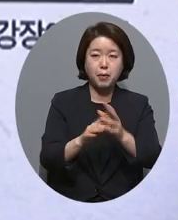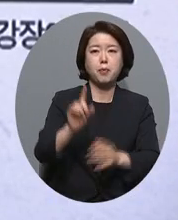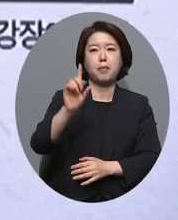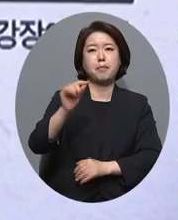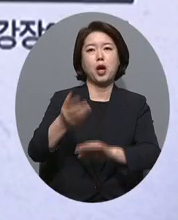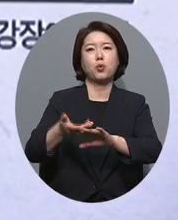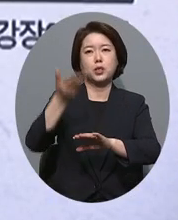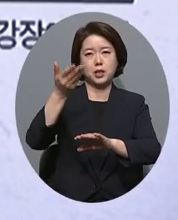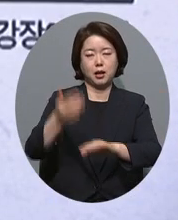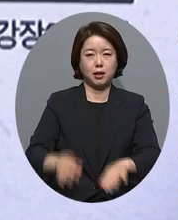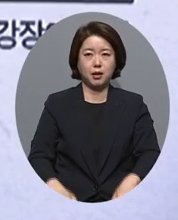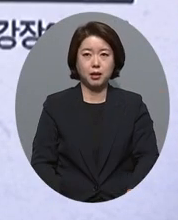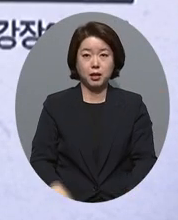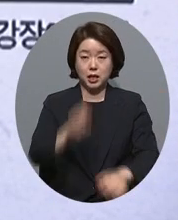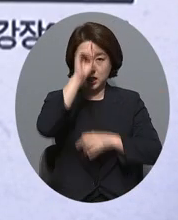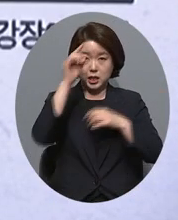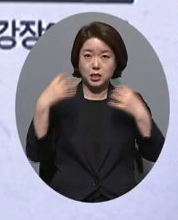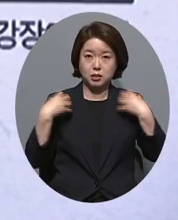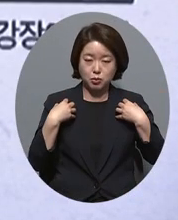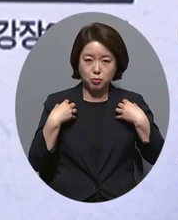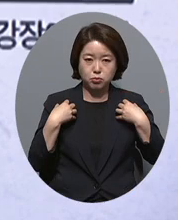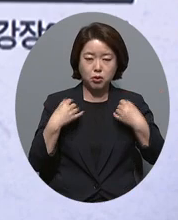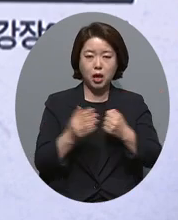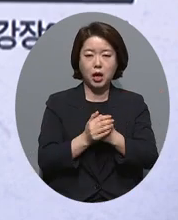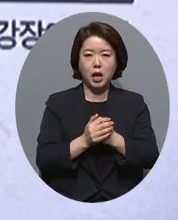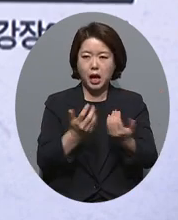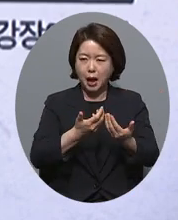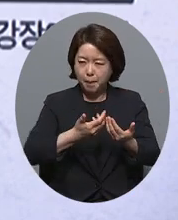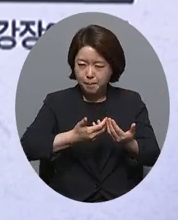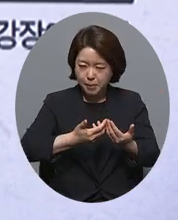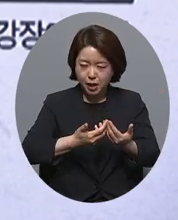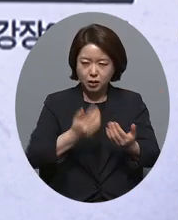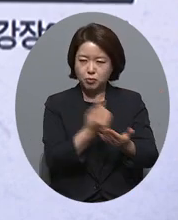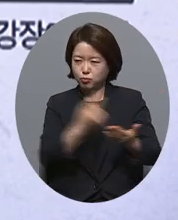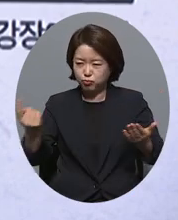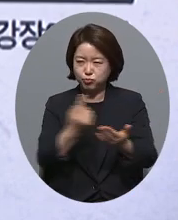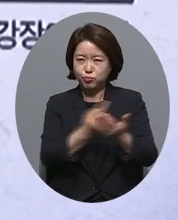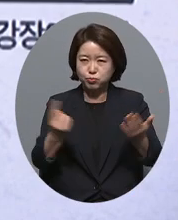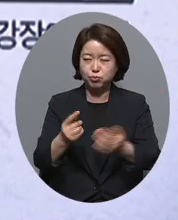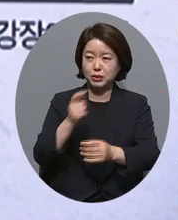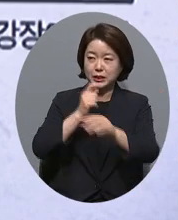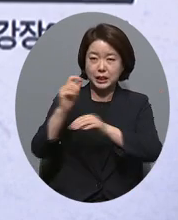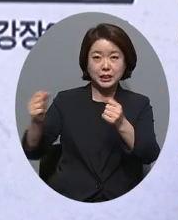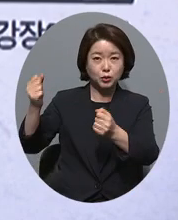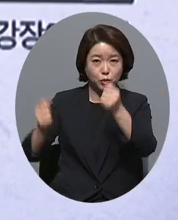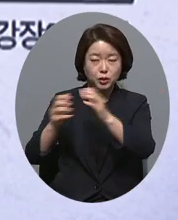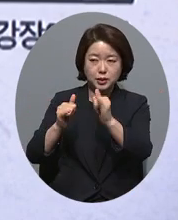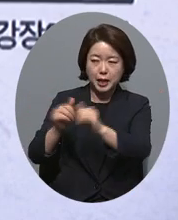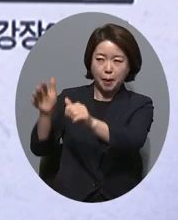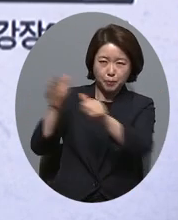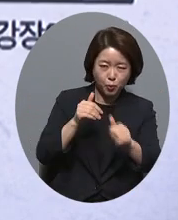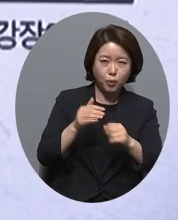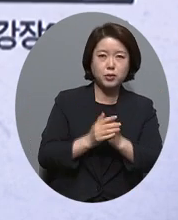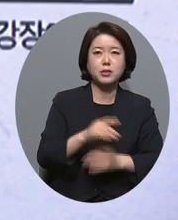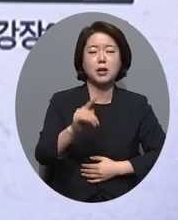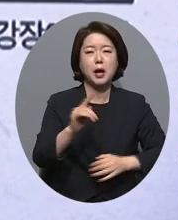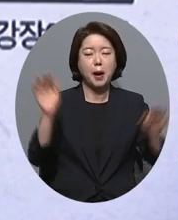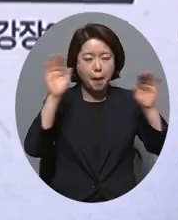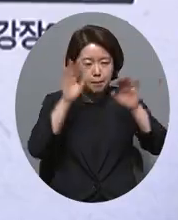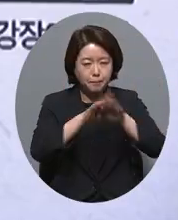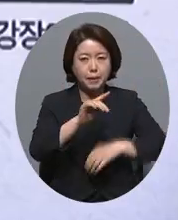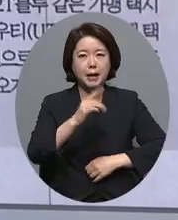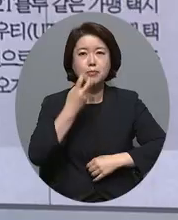되는 겁니다 정부가 떠나간 택시 기사를 다시 불러들여서 수도권 심야 택시 대란을